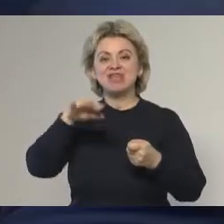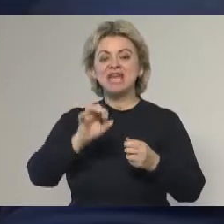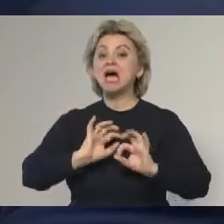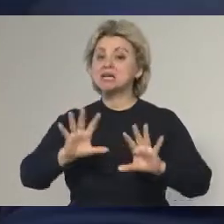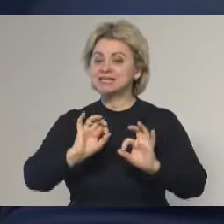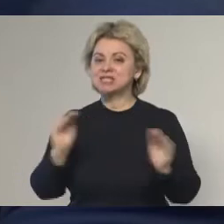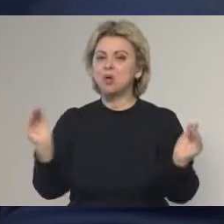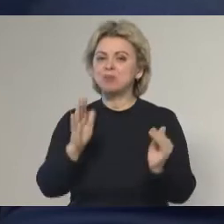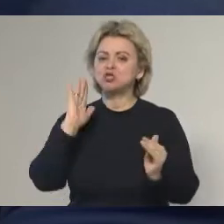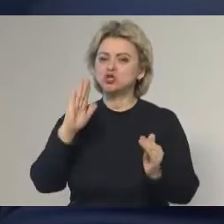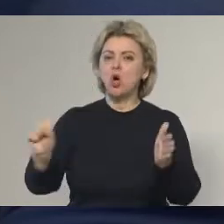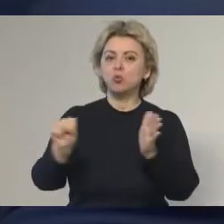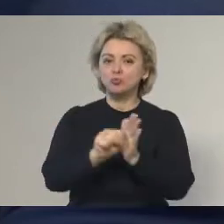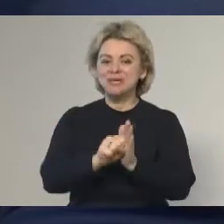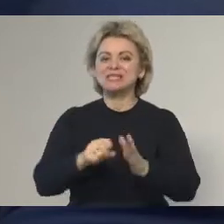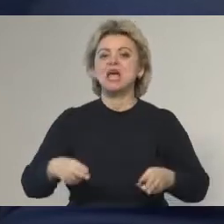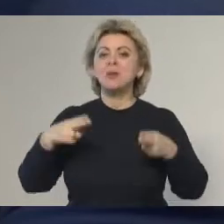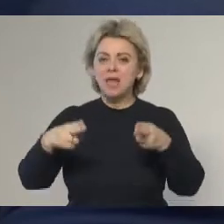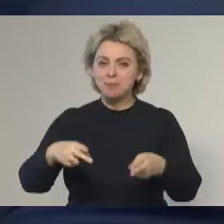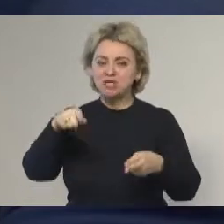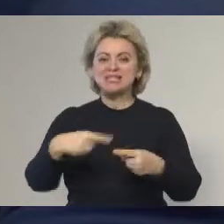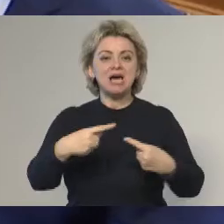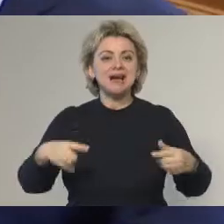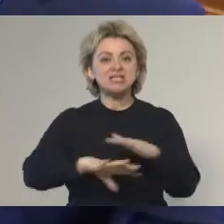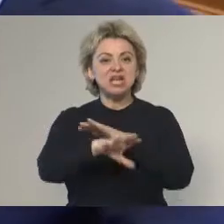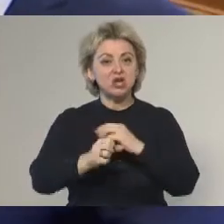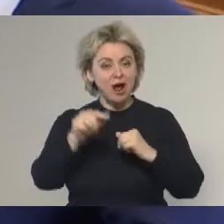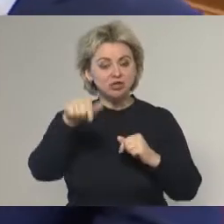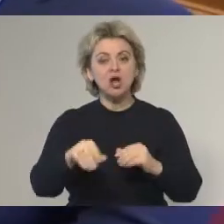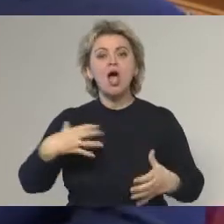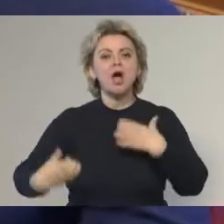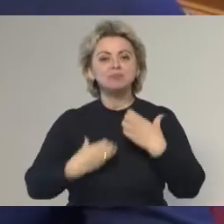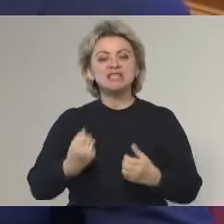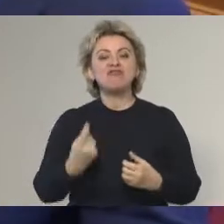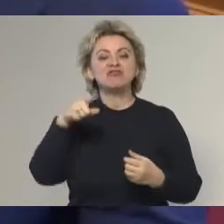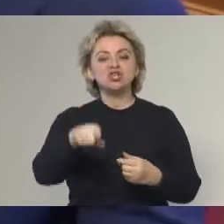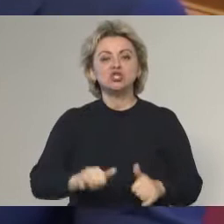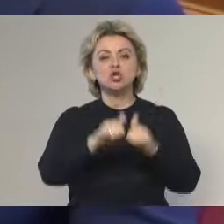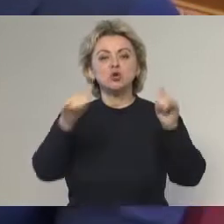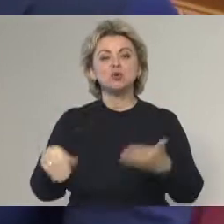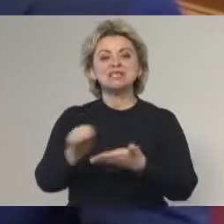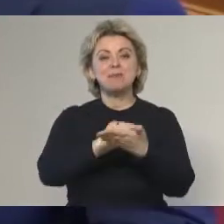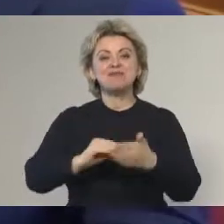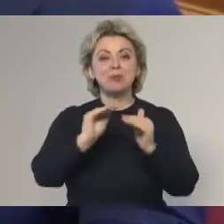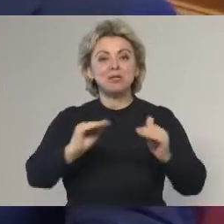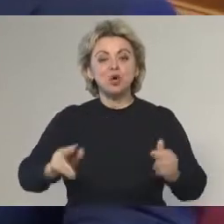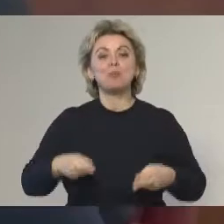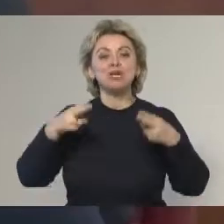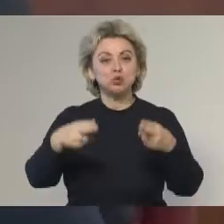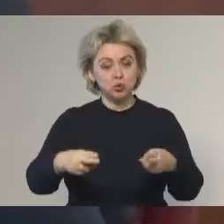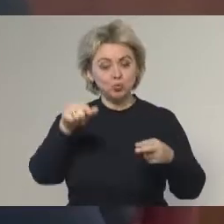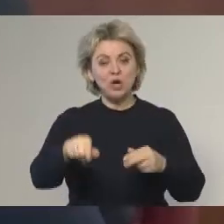рассказал, меньше стало убийств, разбойных нападений, грабежей и краж. А беспокойство вызывает рост повторной подростковой